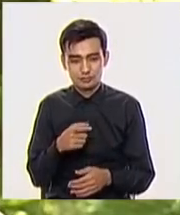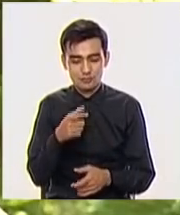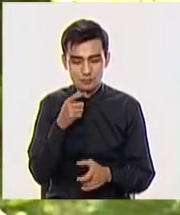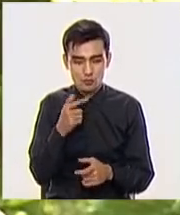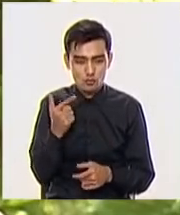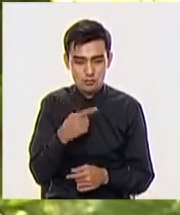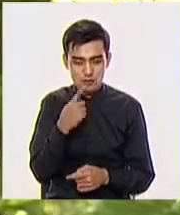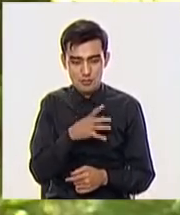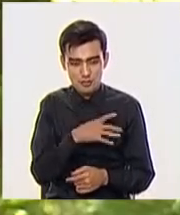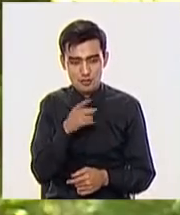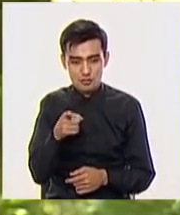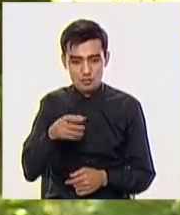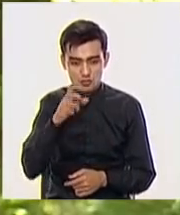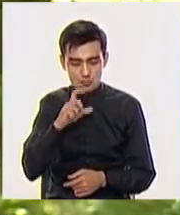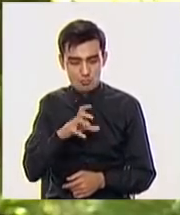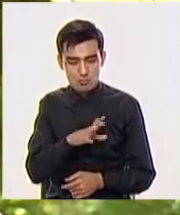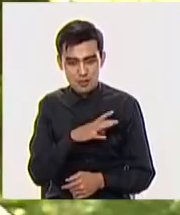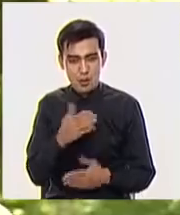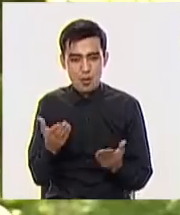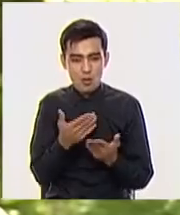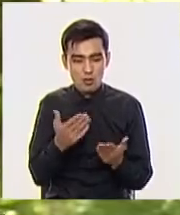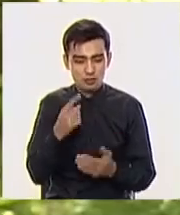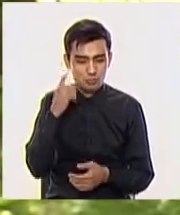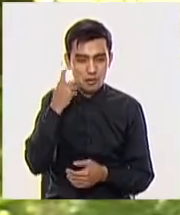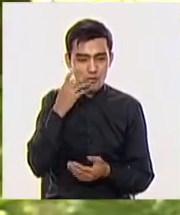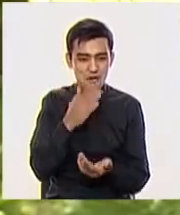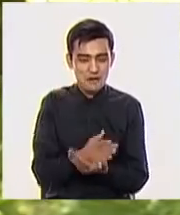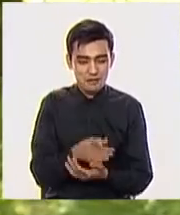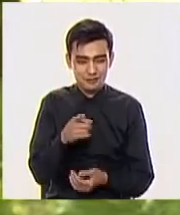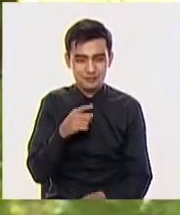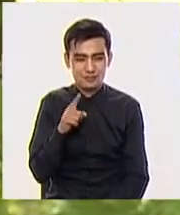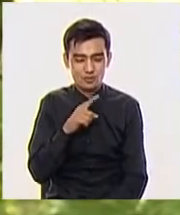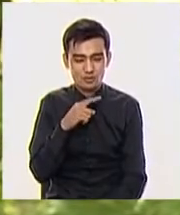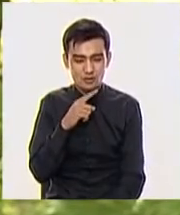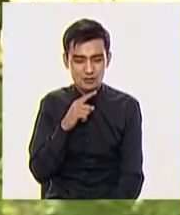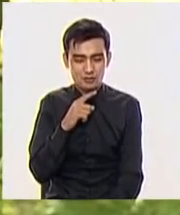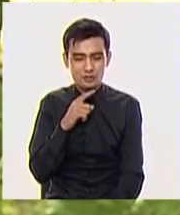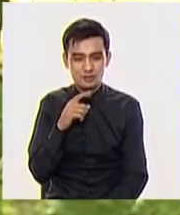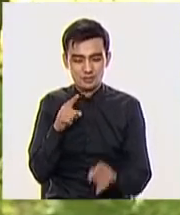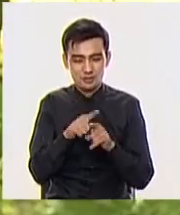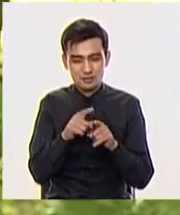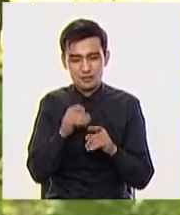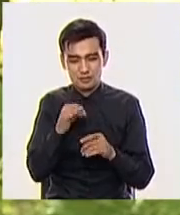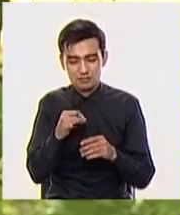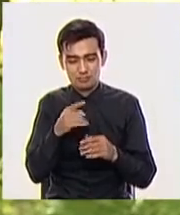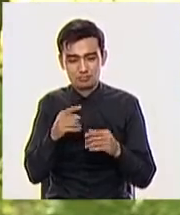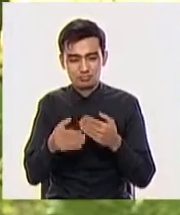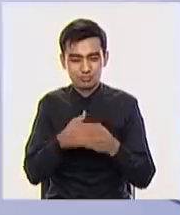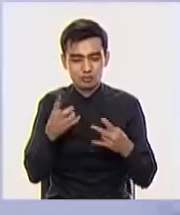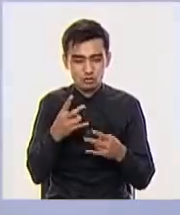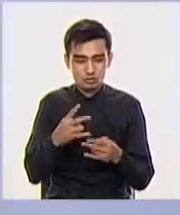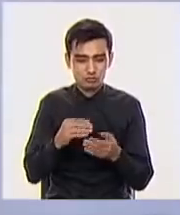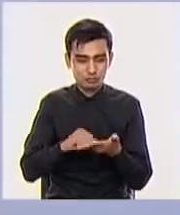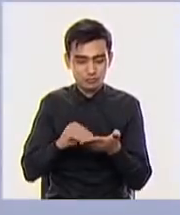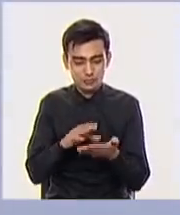дауыстап, бул кыса ишкен легкий опьянение деп, жеңил ишимдик иште де жазыңыз деп күштеп жаздырды.